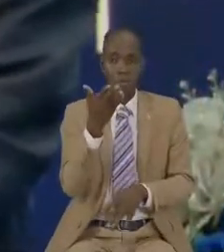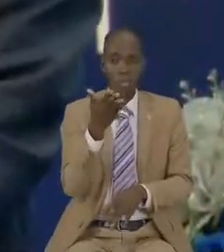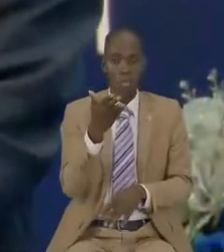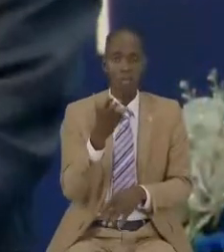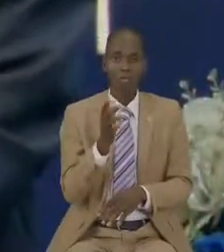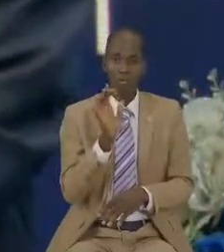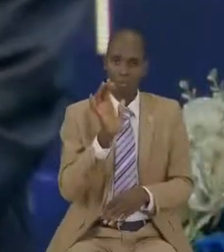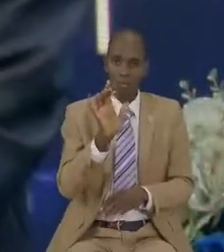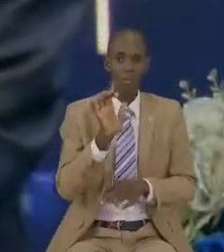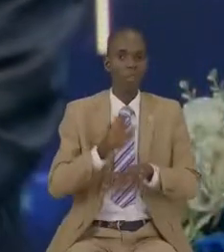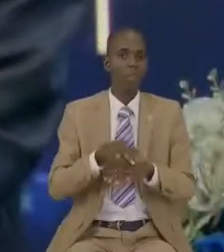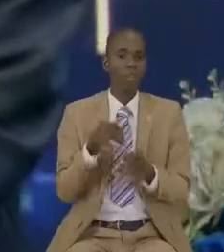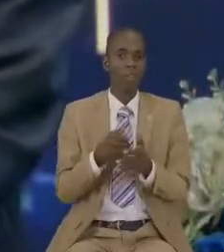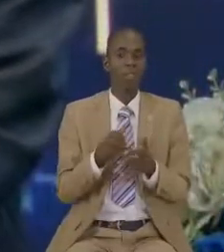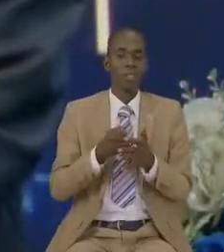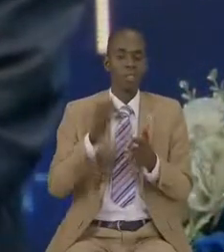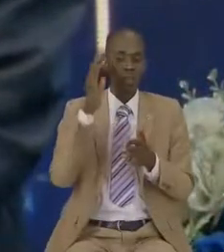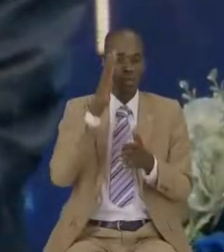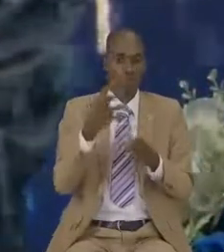et leur adresse correctement.